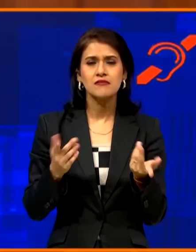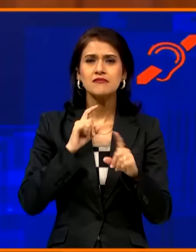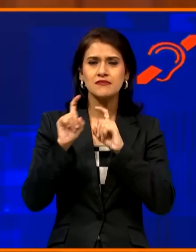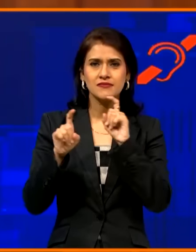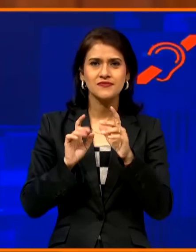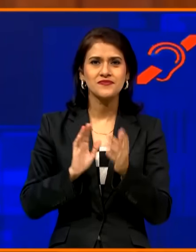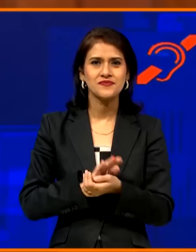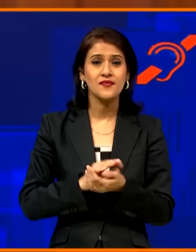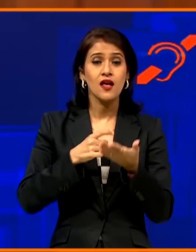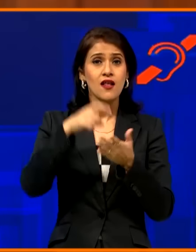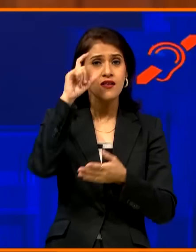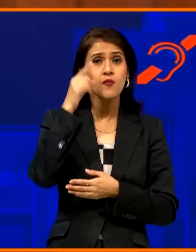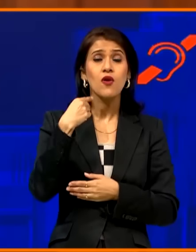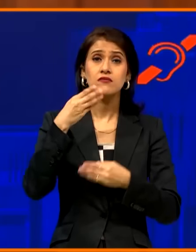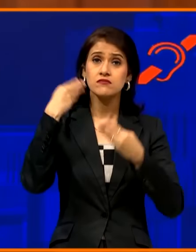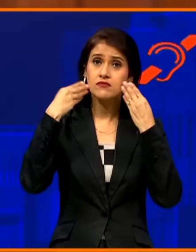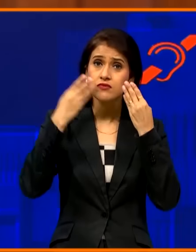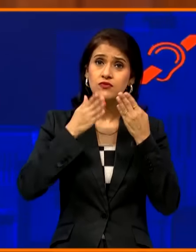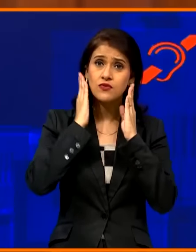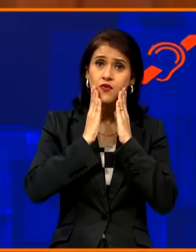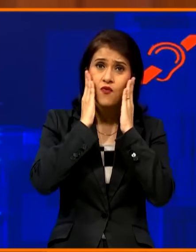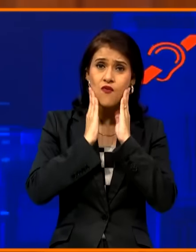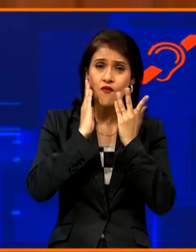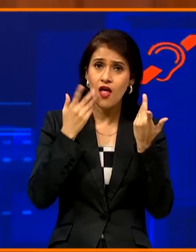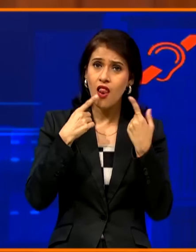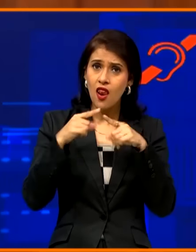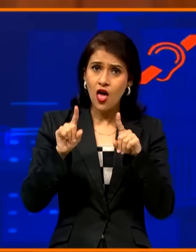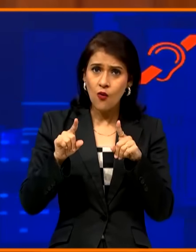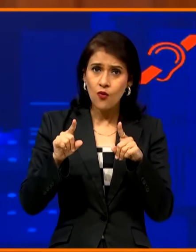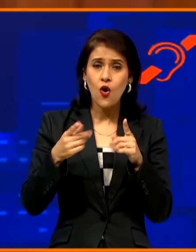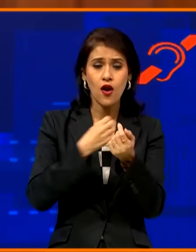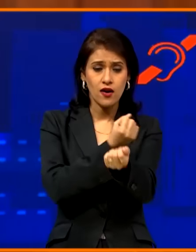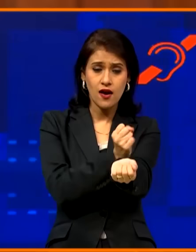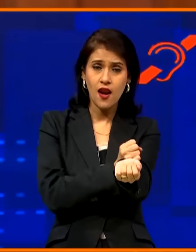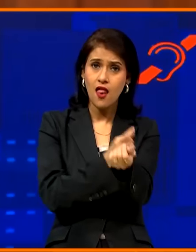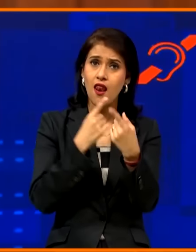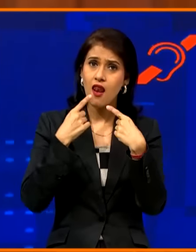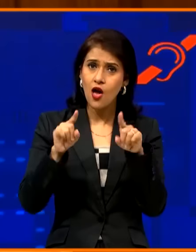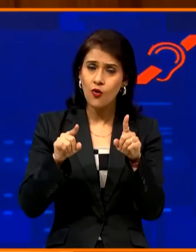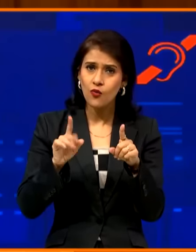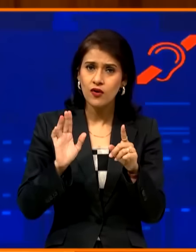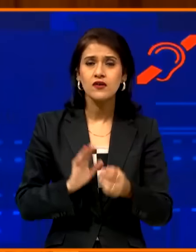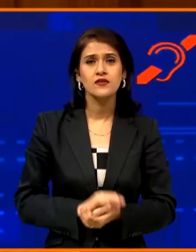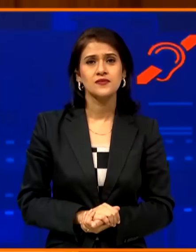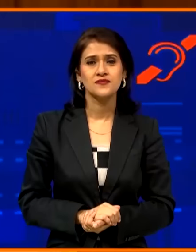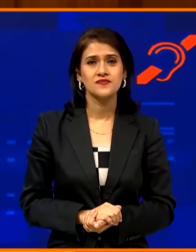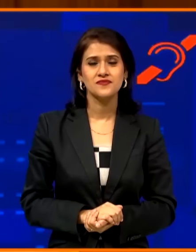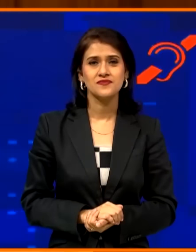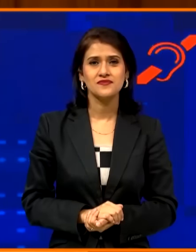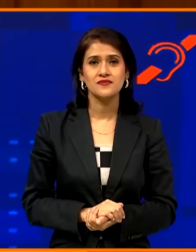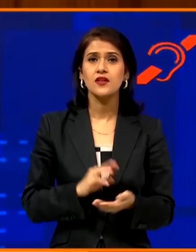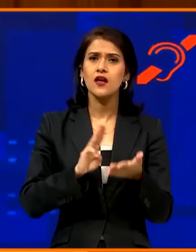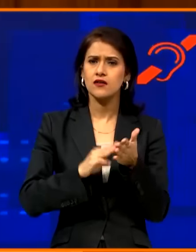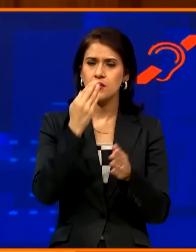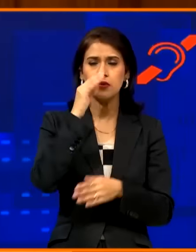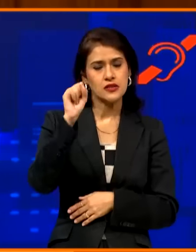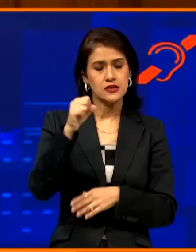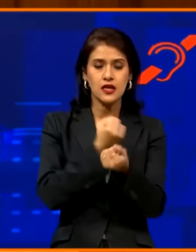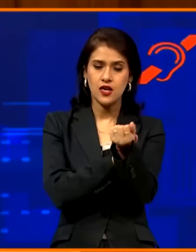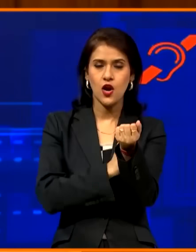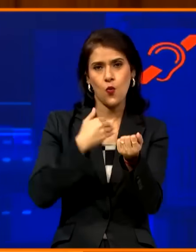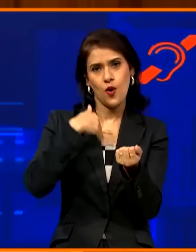पूछा उन्होंने कि फेशियल कराना टैटू बनाना यह भी हराम है नाजायज है इस्लाम में हां टैटू बनाने के बारे में तो मैं जानता हूं